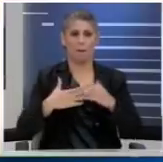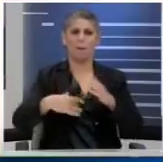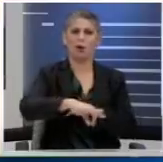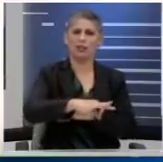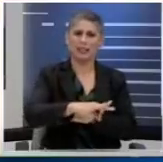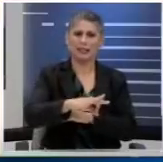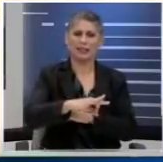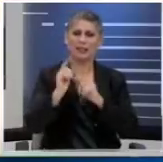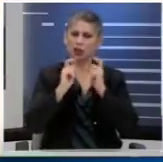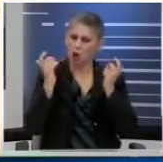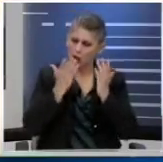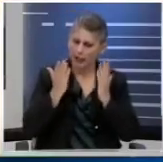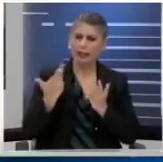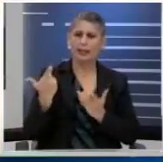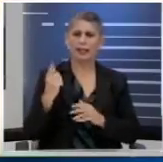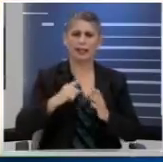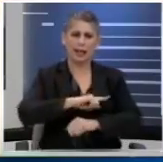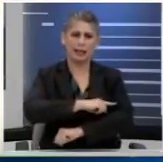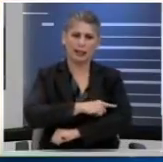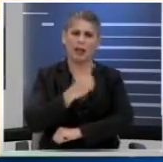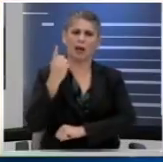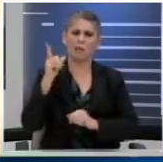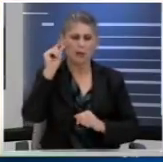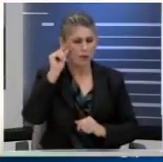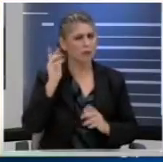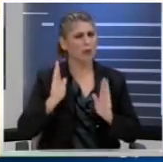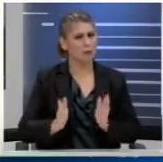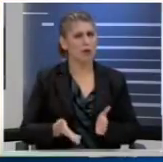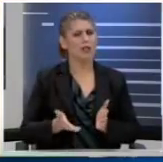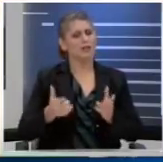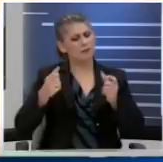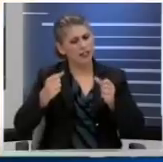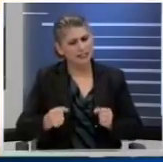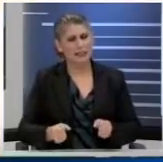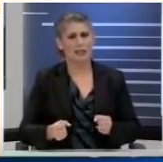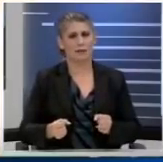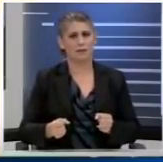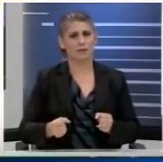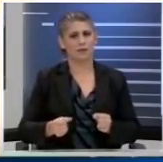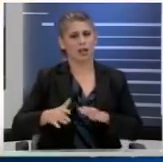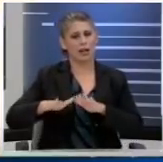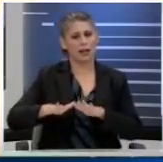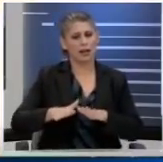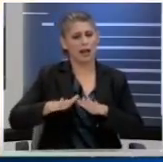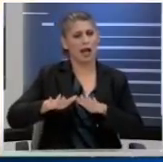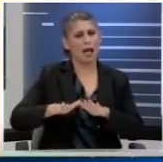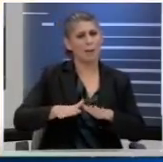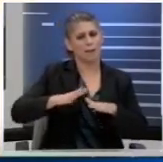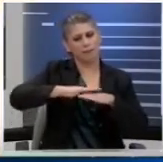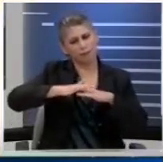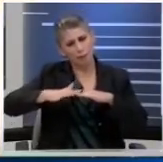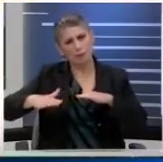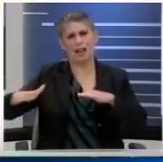σχολή ή ιατρική, ένα πανεπιστήμιο το οποίο θα μπορεί στοιχειοδός να επιπλέψει, θα